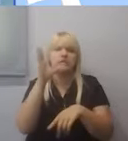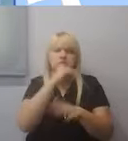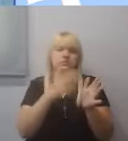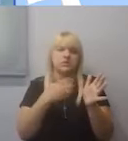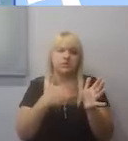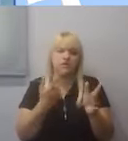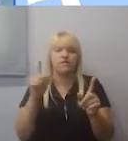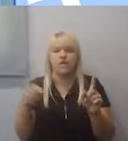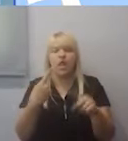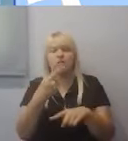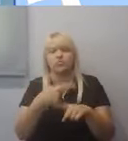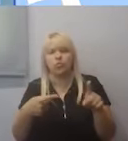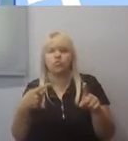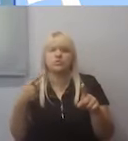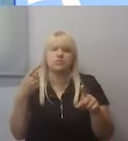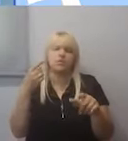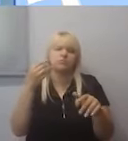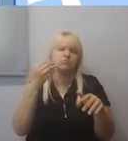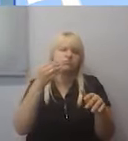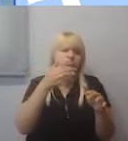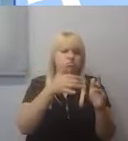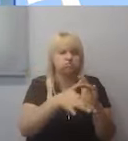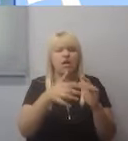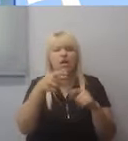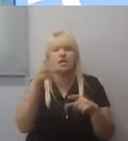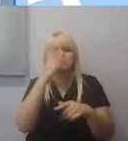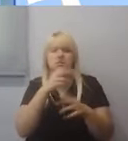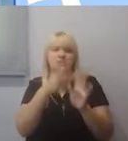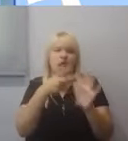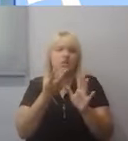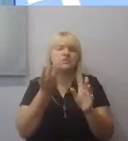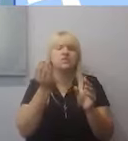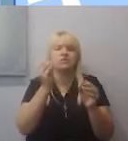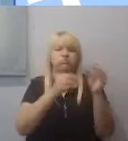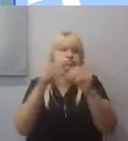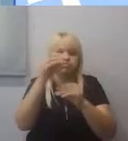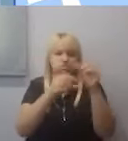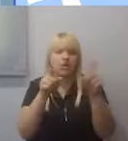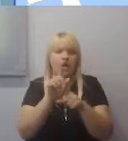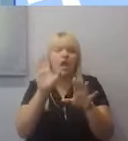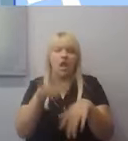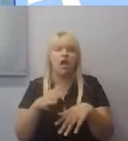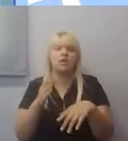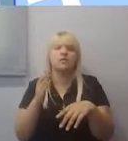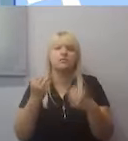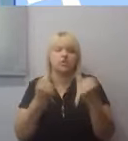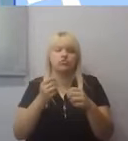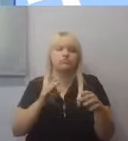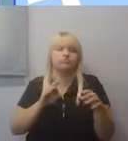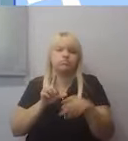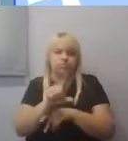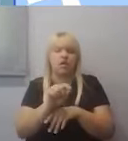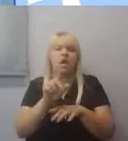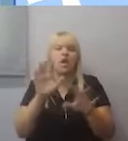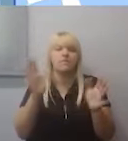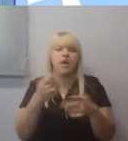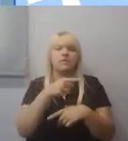gulšņiem ja kurus var uzlikt uz dzelzceļa ja lai transportlīdzeklis var pārbraukt bet tās var būt tādas